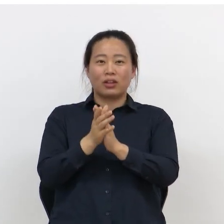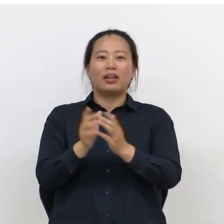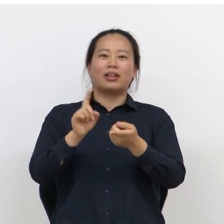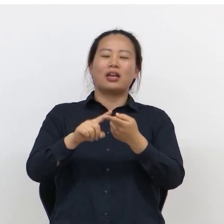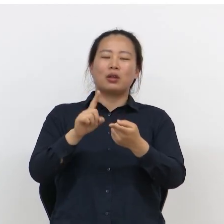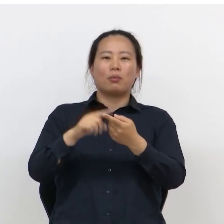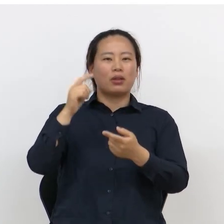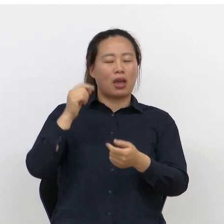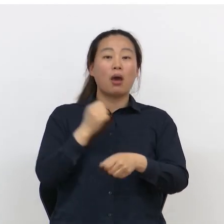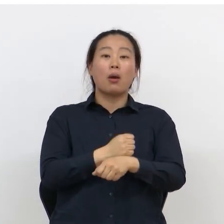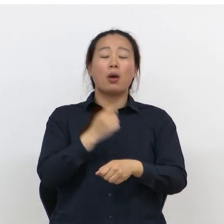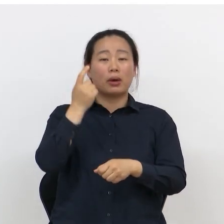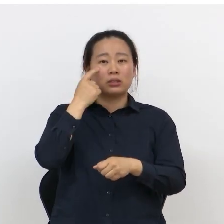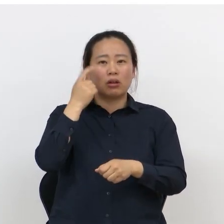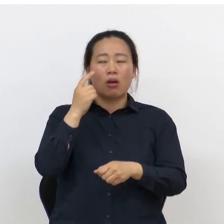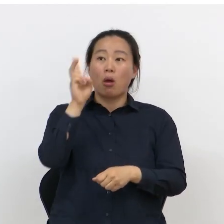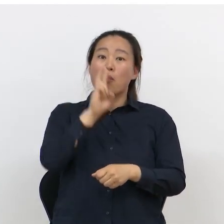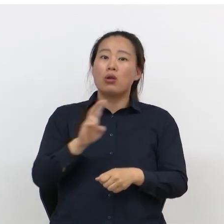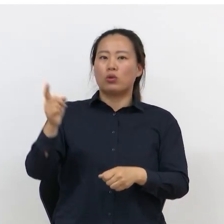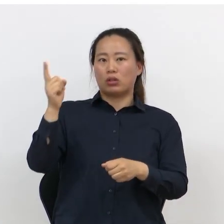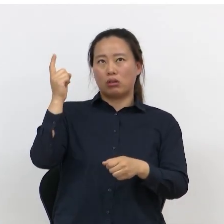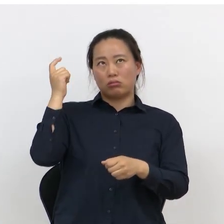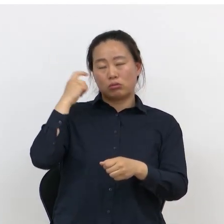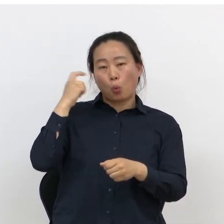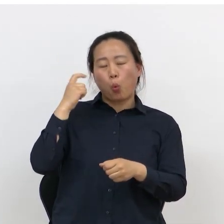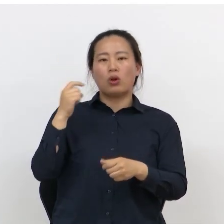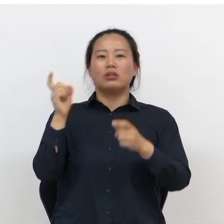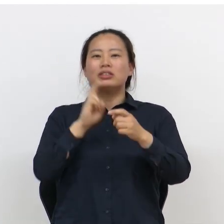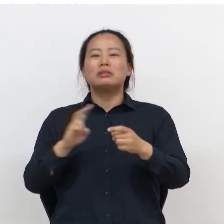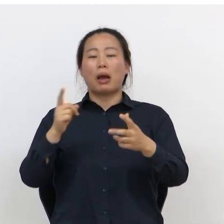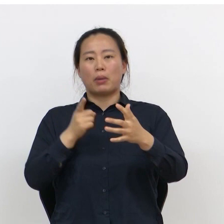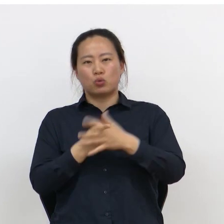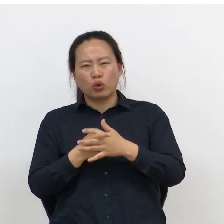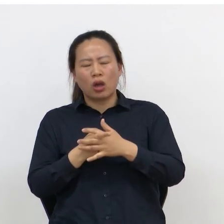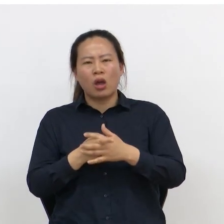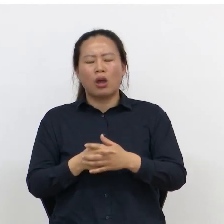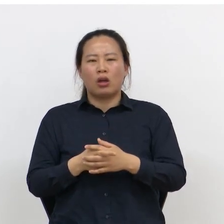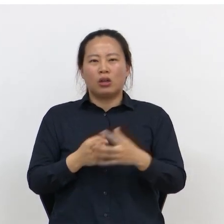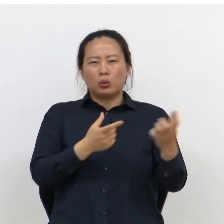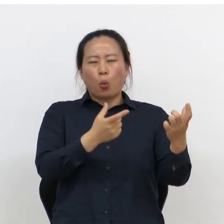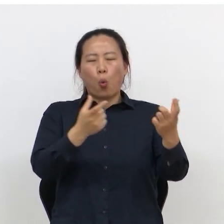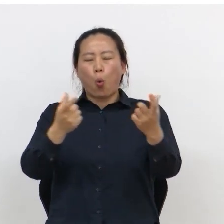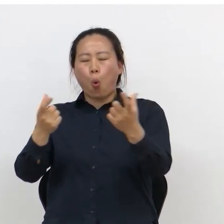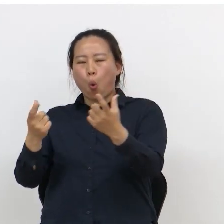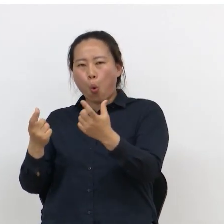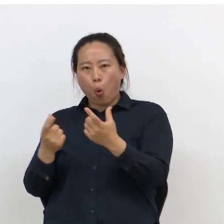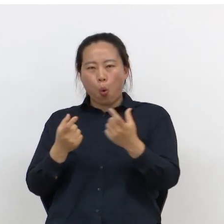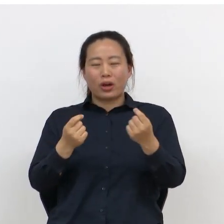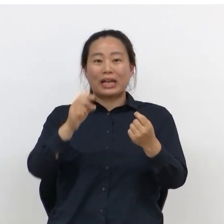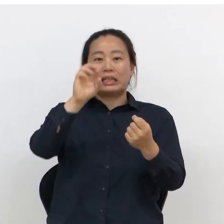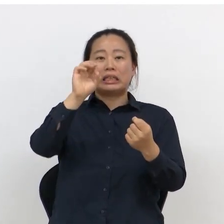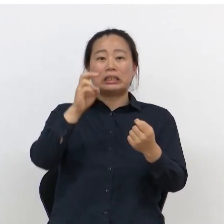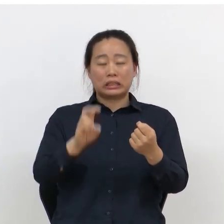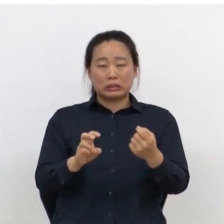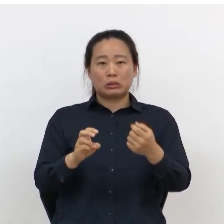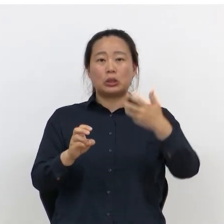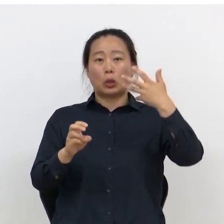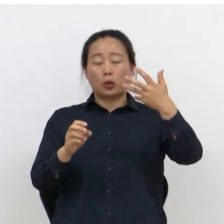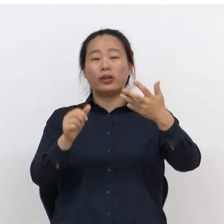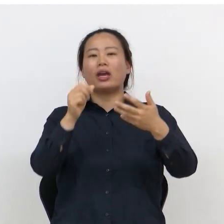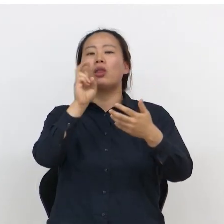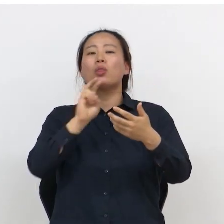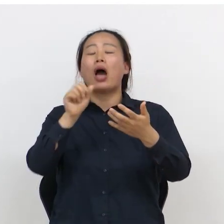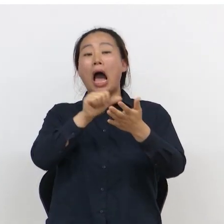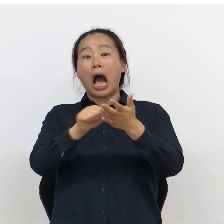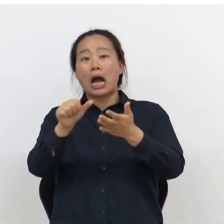물어봤습니다. 멜로디 듣고 음악 맞추기입니다. 동일한 멜로디 5음을 8개 악기로 들려주는 거죠. 그래서